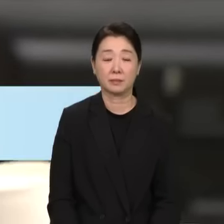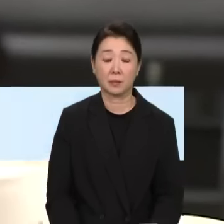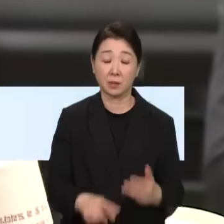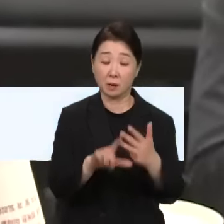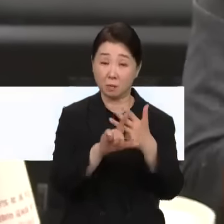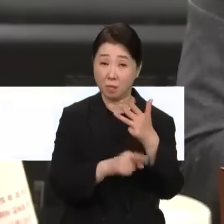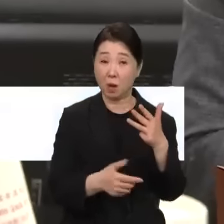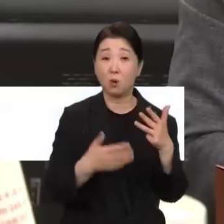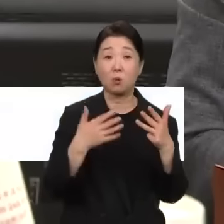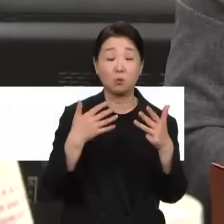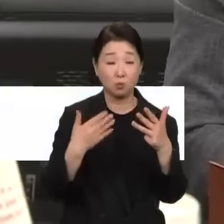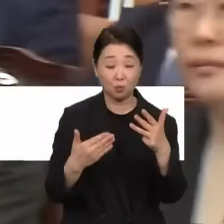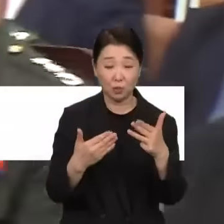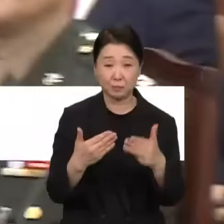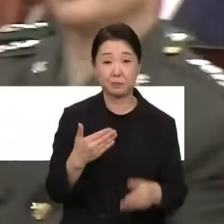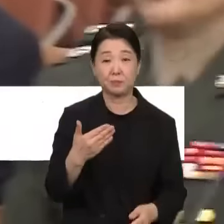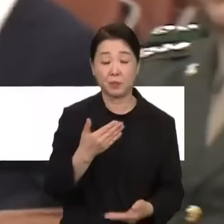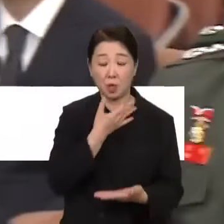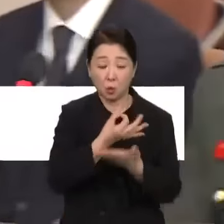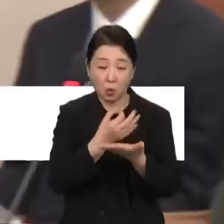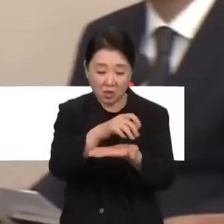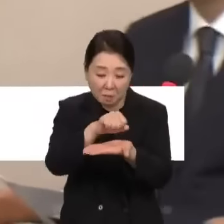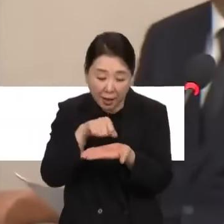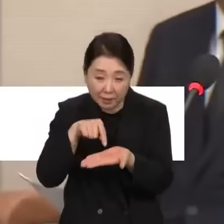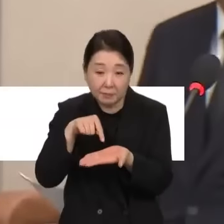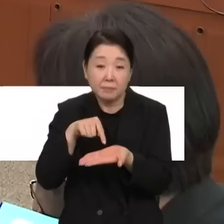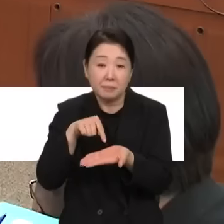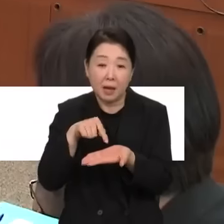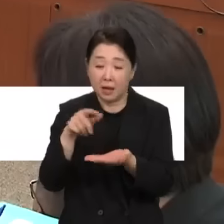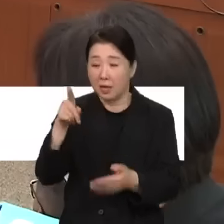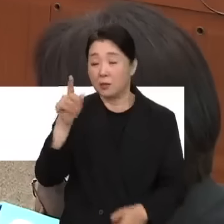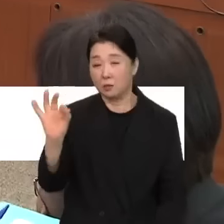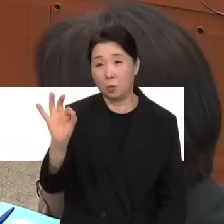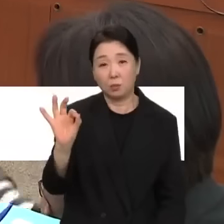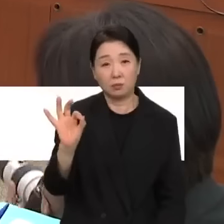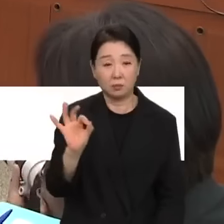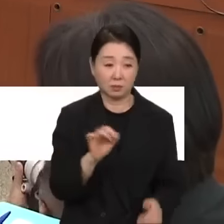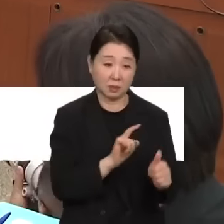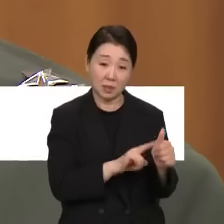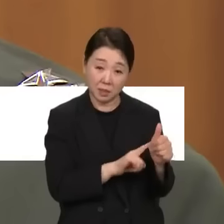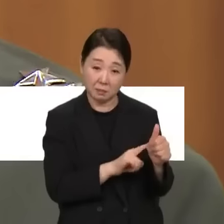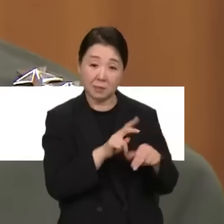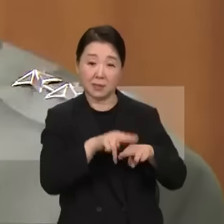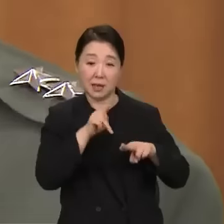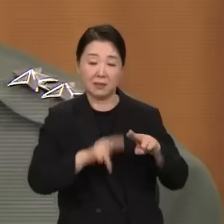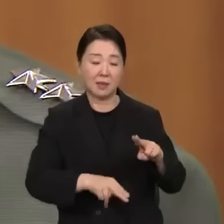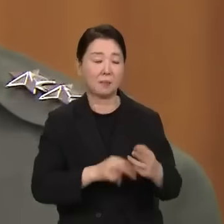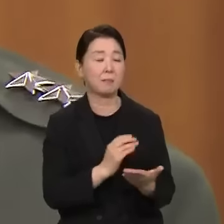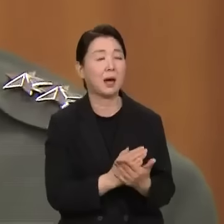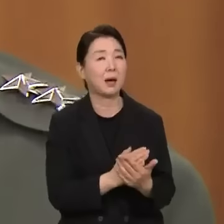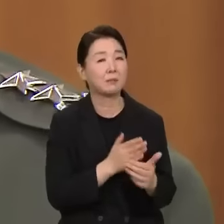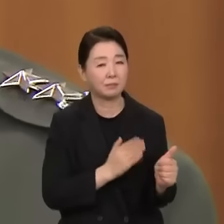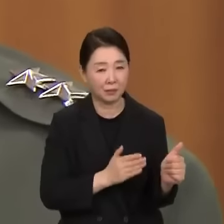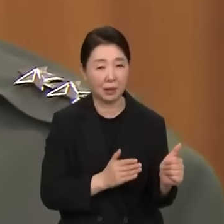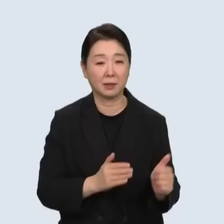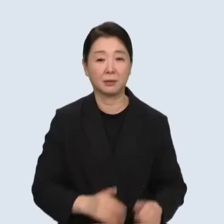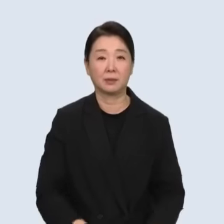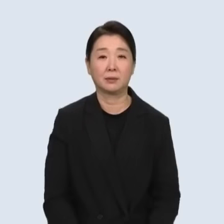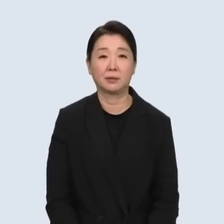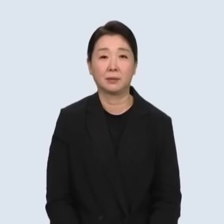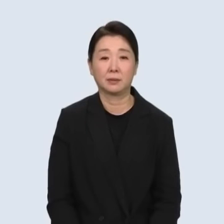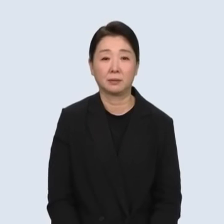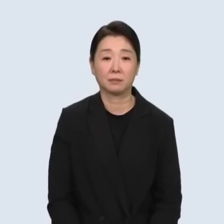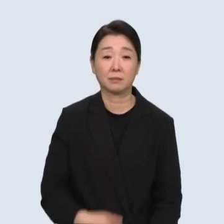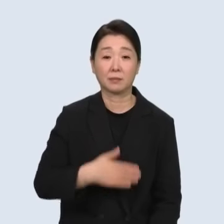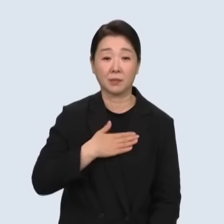9일 JTBC가 확보한 녹취 파일에 따르면 송 씨는 임 전 사단장의 사퇴를 만류했다고 밝혔습니다.